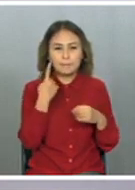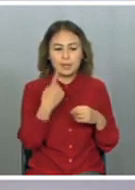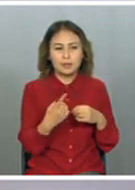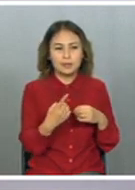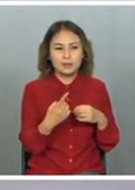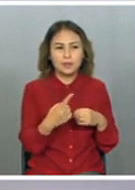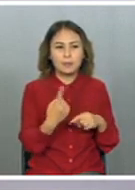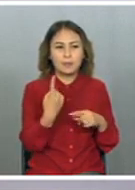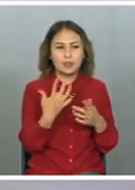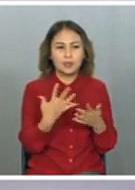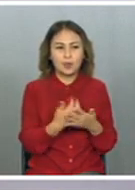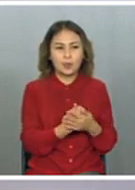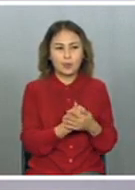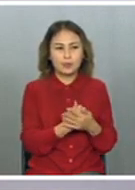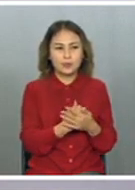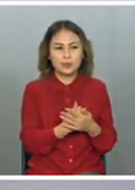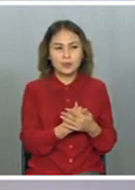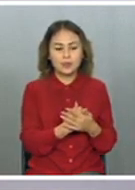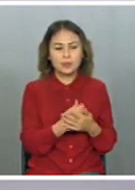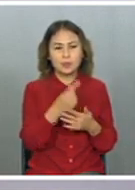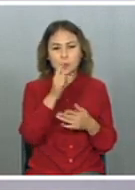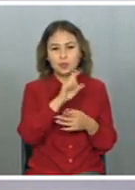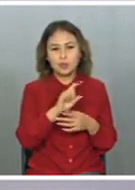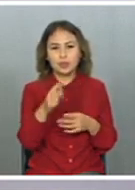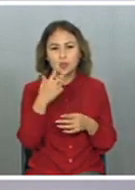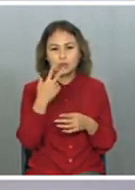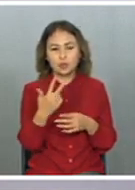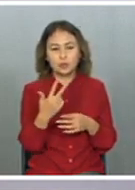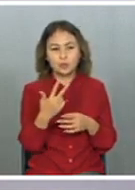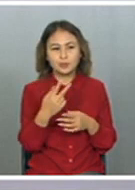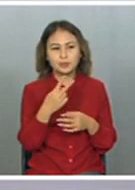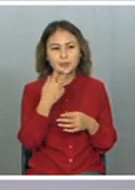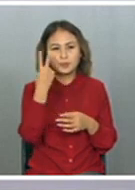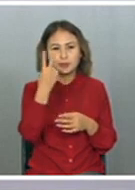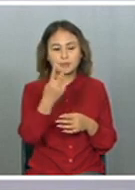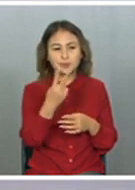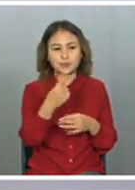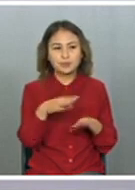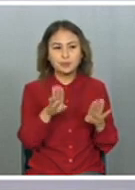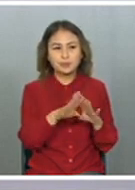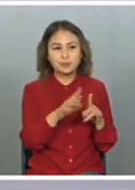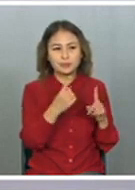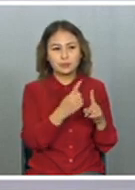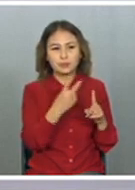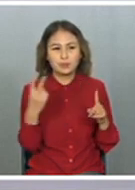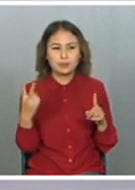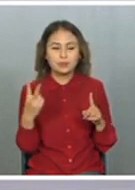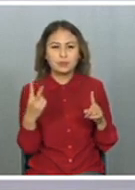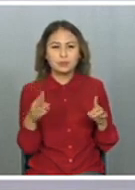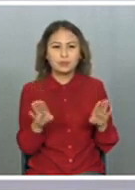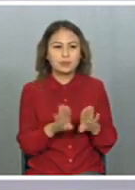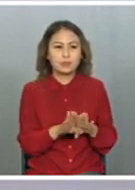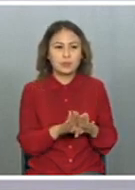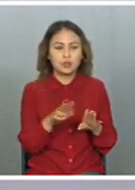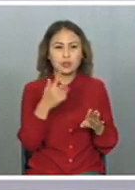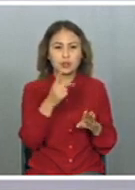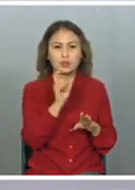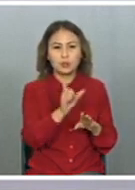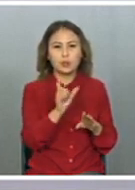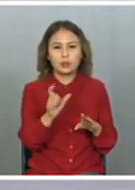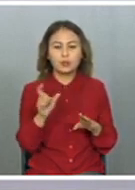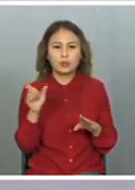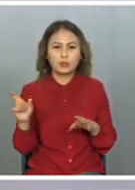1'ni tawıp koyamız. Yendi bölçek bölgü 3'ten 2. Demek 1 men 2'nin arasını 1'dey 3 bölükke bölüp